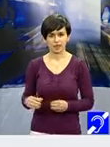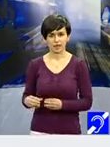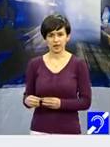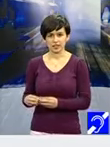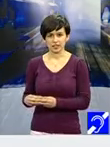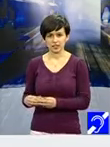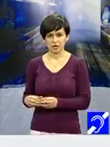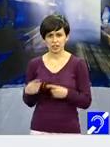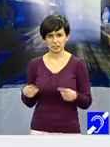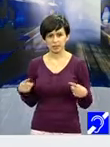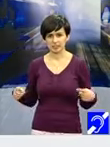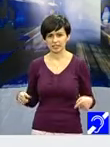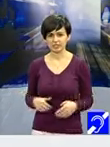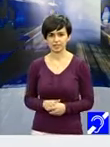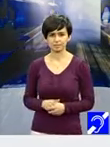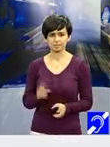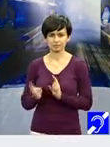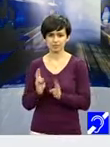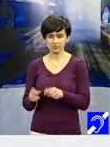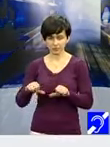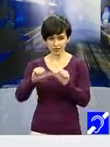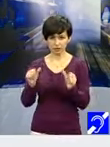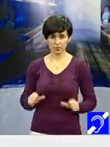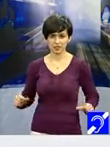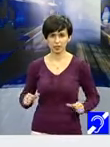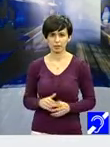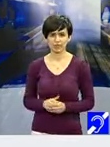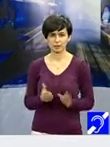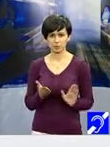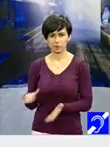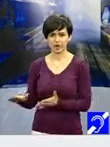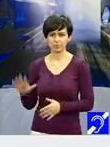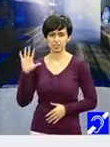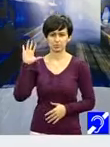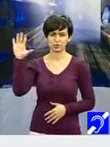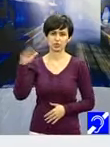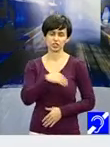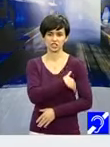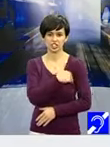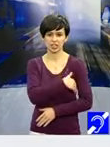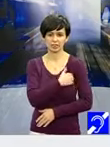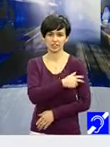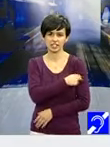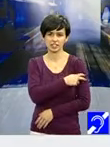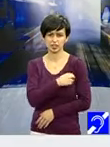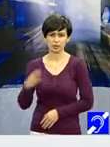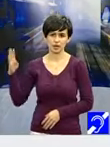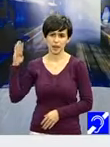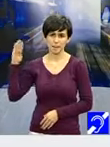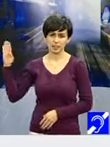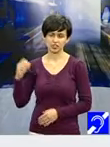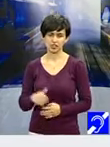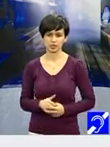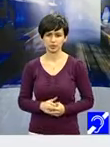mixtă. Am început și cum cu... s-a format echipa? Am început cu 5 elevi, 5 elevi al Liceului Bălcescu.